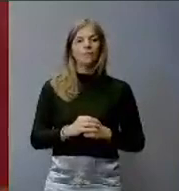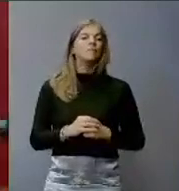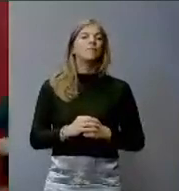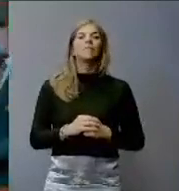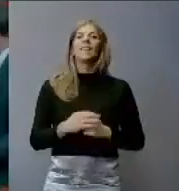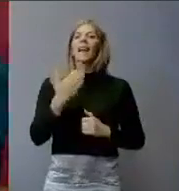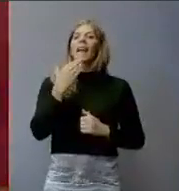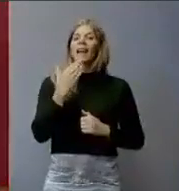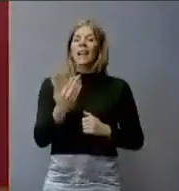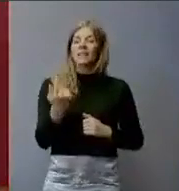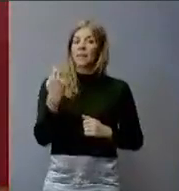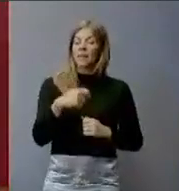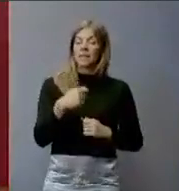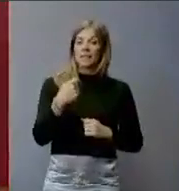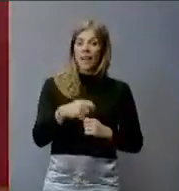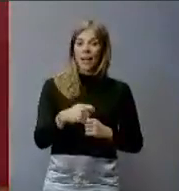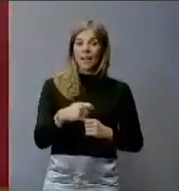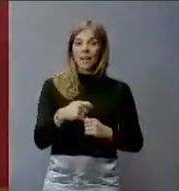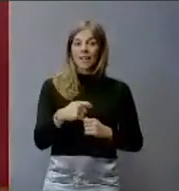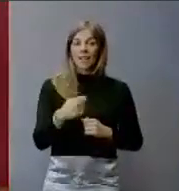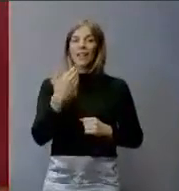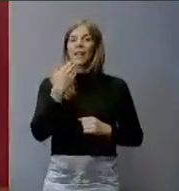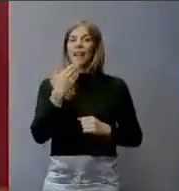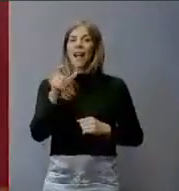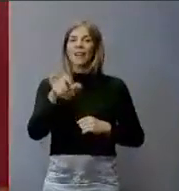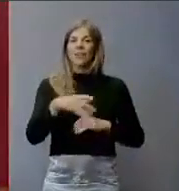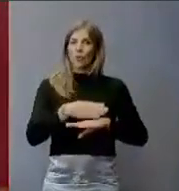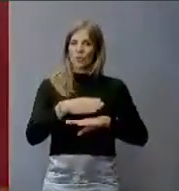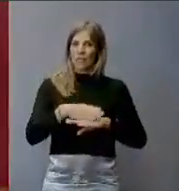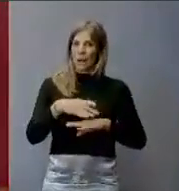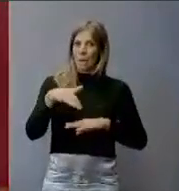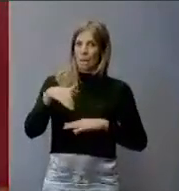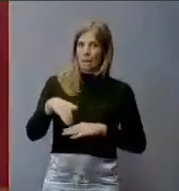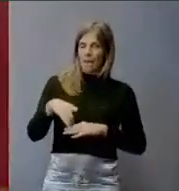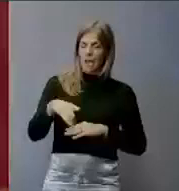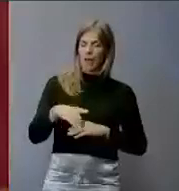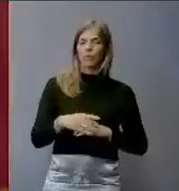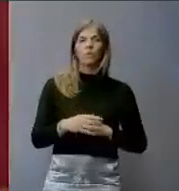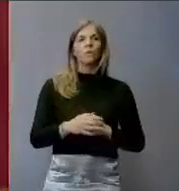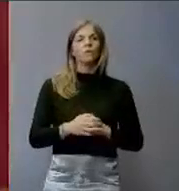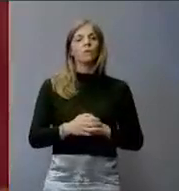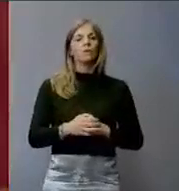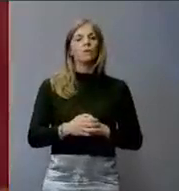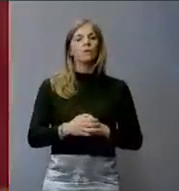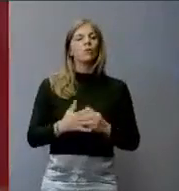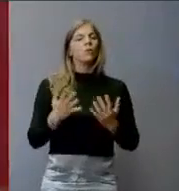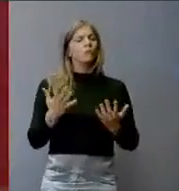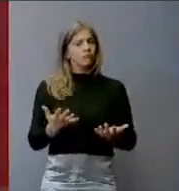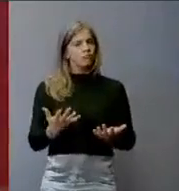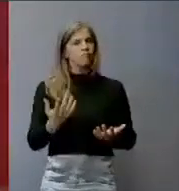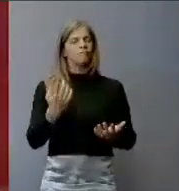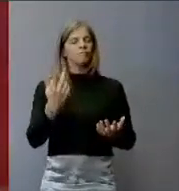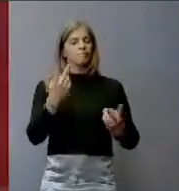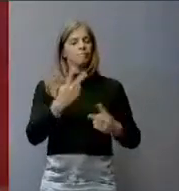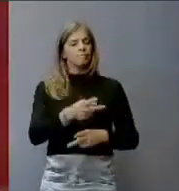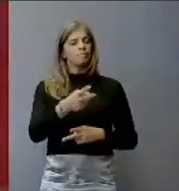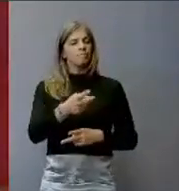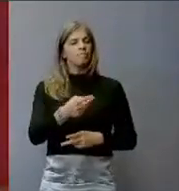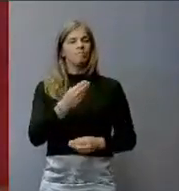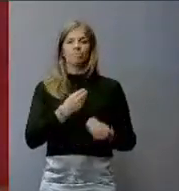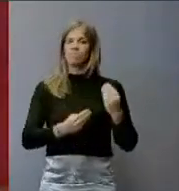grazie presidente grazie studierà paglialunga allora in relazione alla sua alla sua